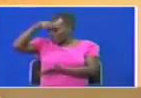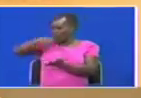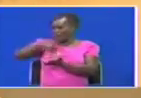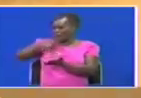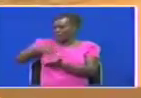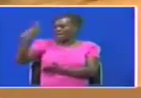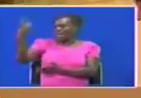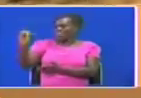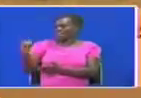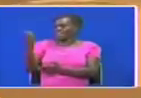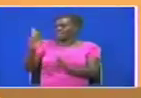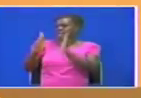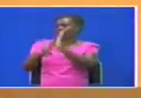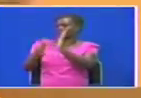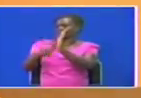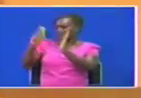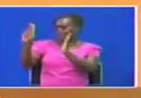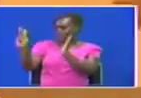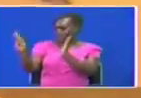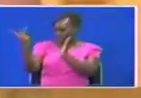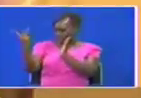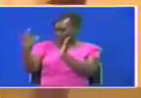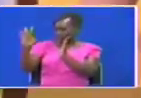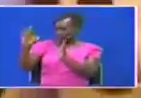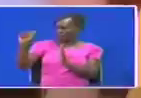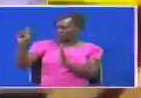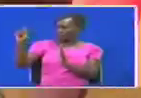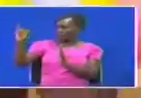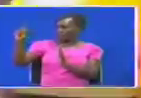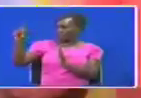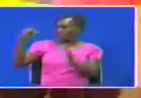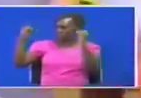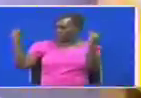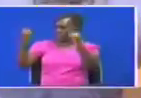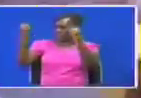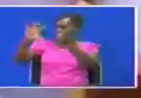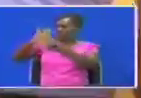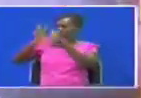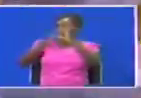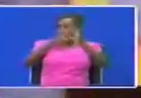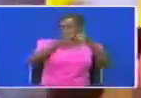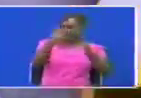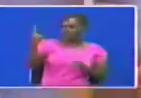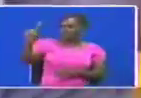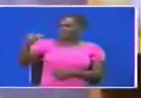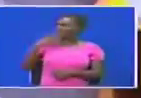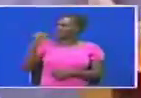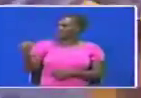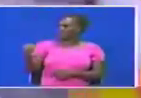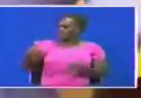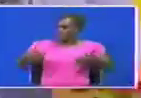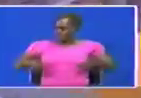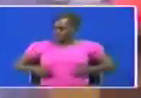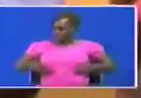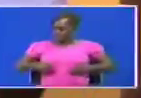wanariadha watakaokuwa kuwakilisha Kenya. Faith Chepngetich, bingwa olimpiki wa mbio za mita 1500, bingwa wa chipukizi mbio